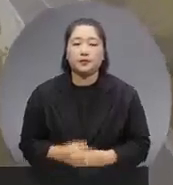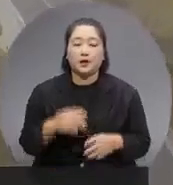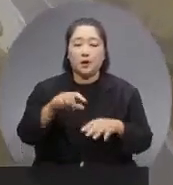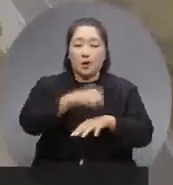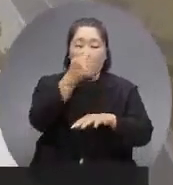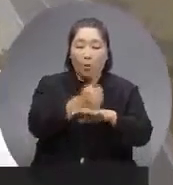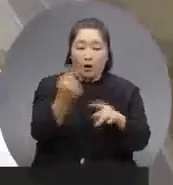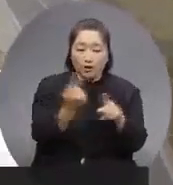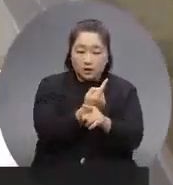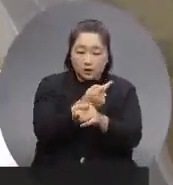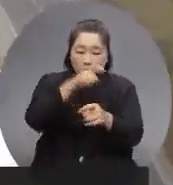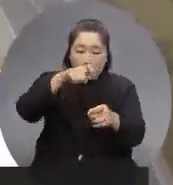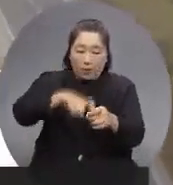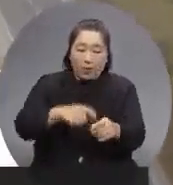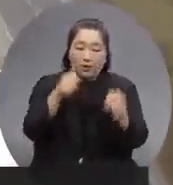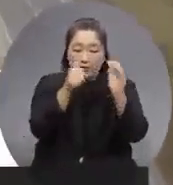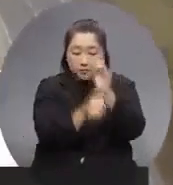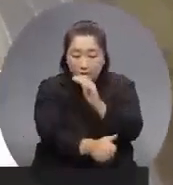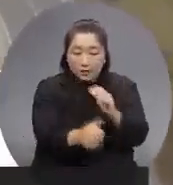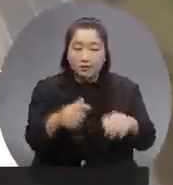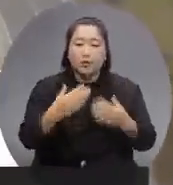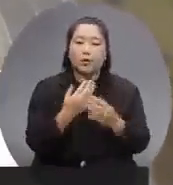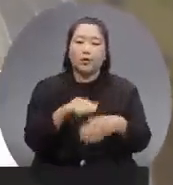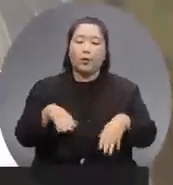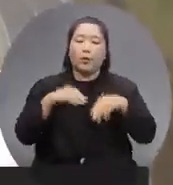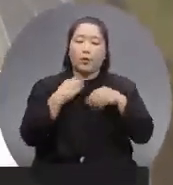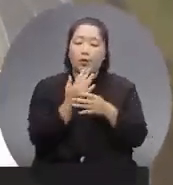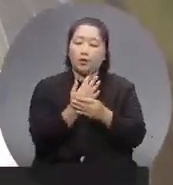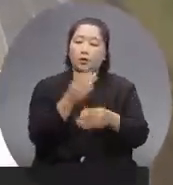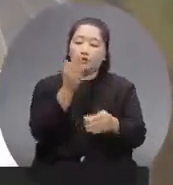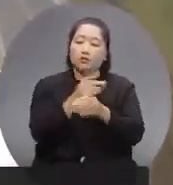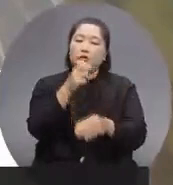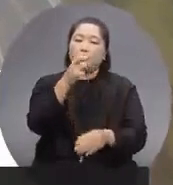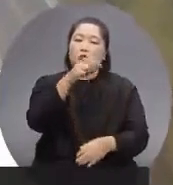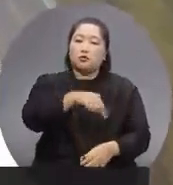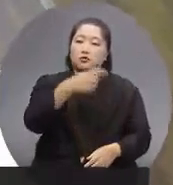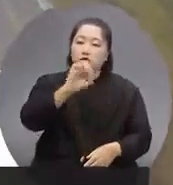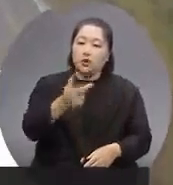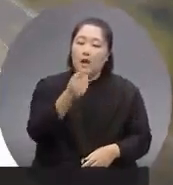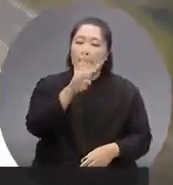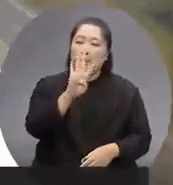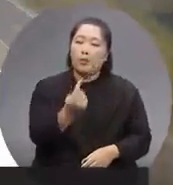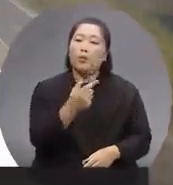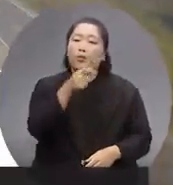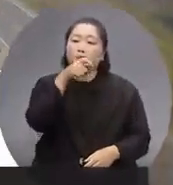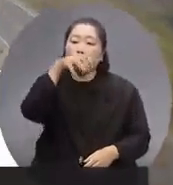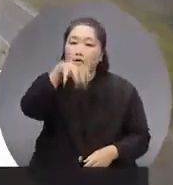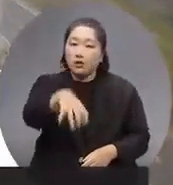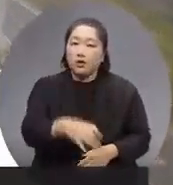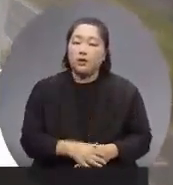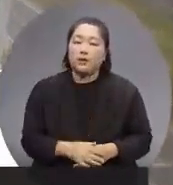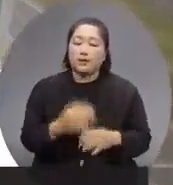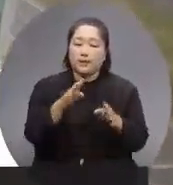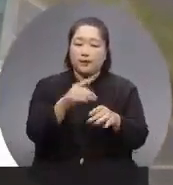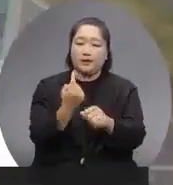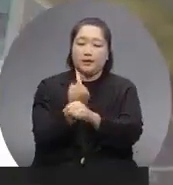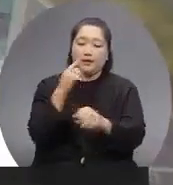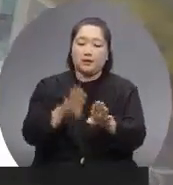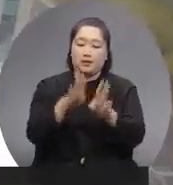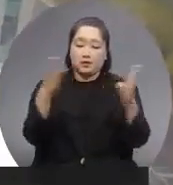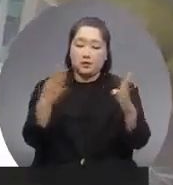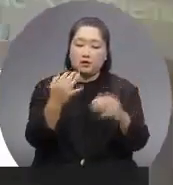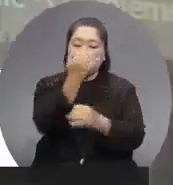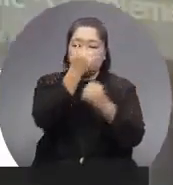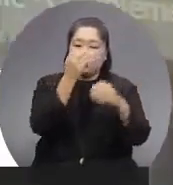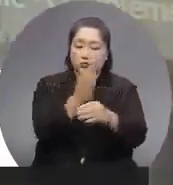왕이 치료를 위해 들렀다던 온천의 중심지 수안보. 지난해 이 수안보의 문을 연 중부권 최초의